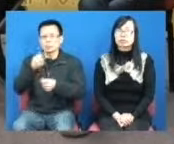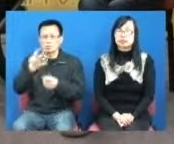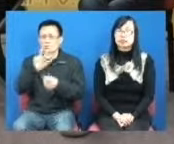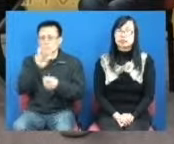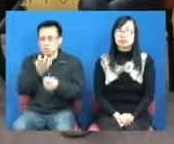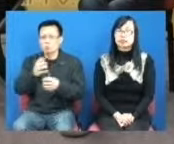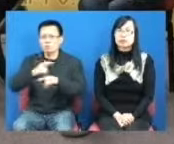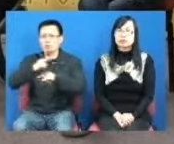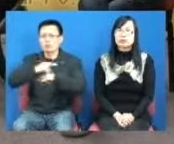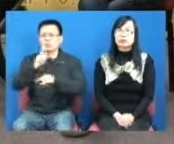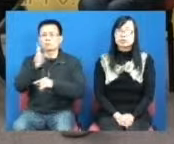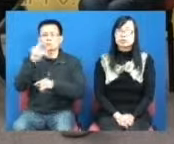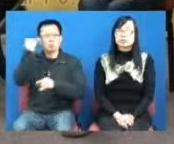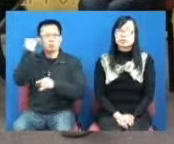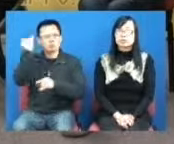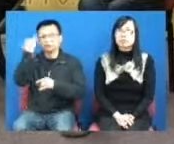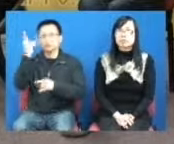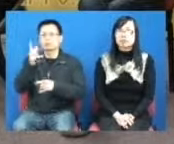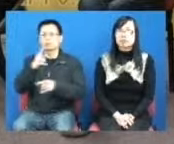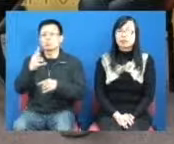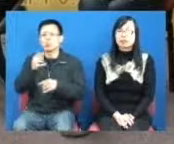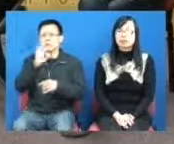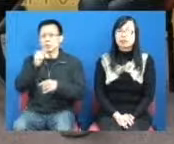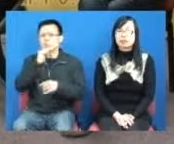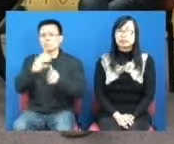理解一個退休保障第二個就是大家